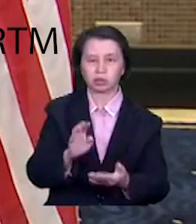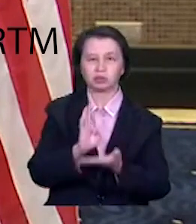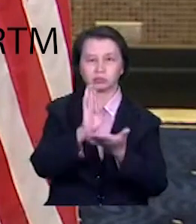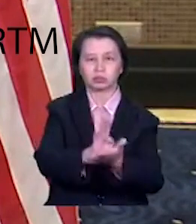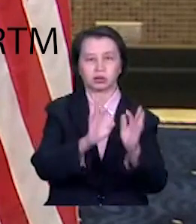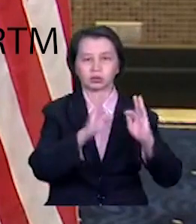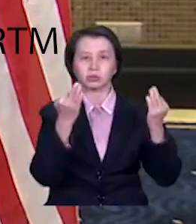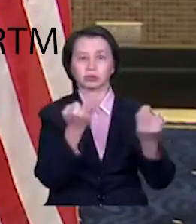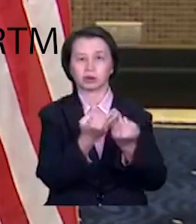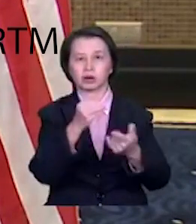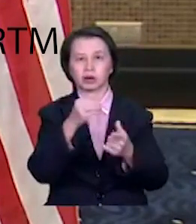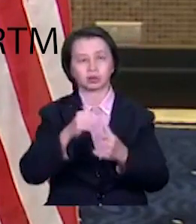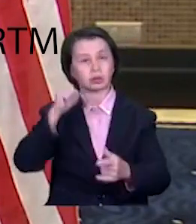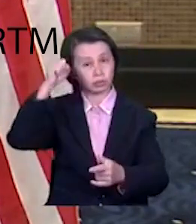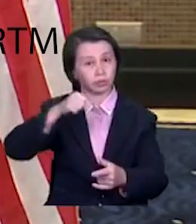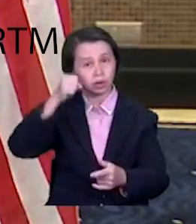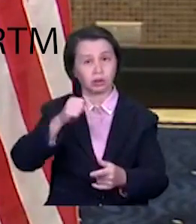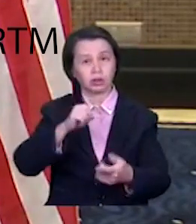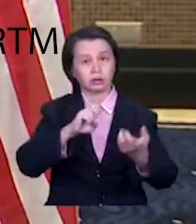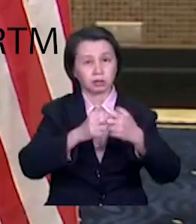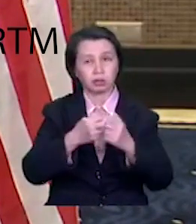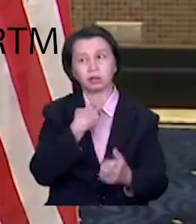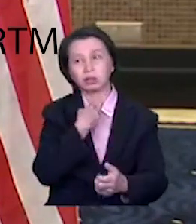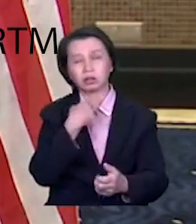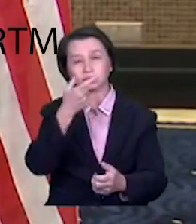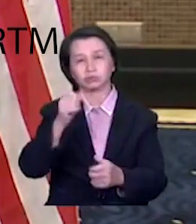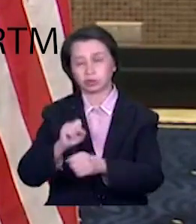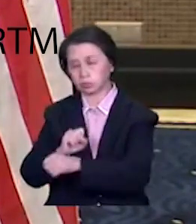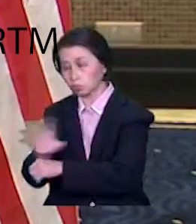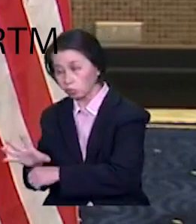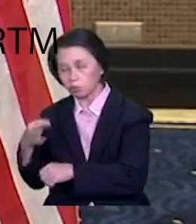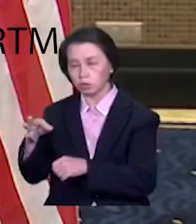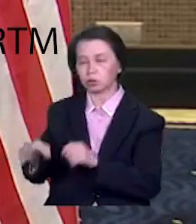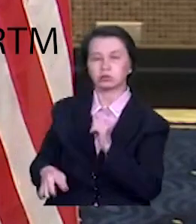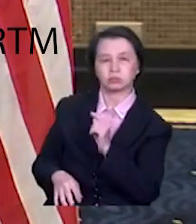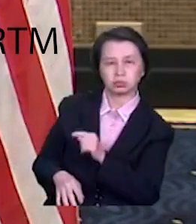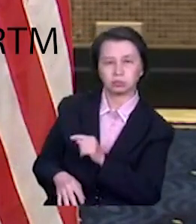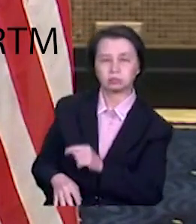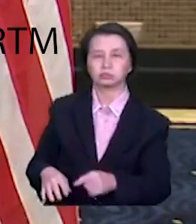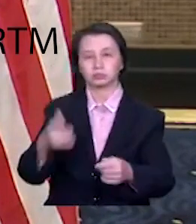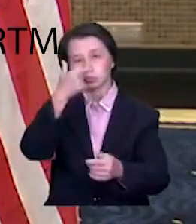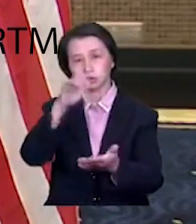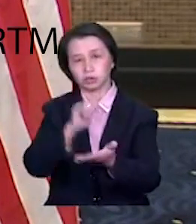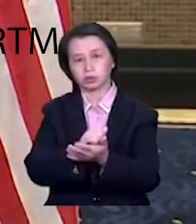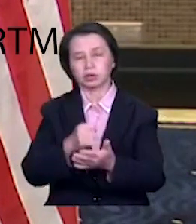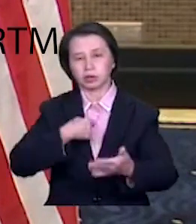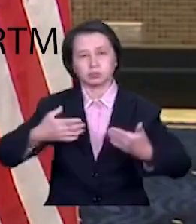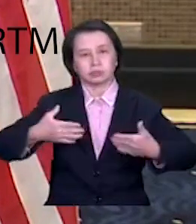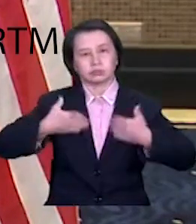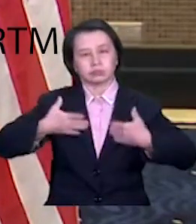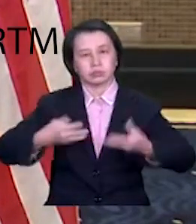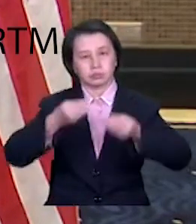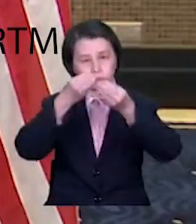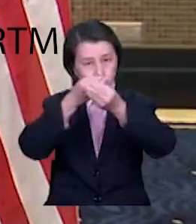keluarga atau saudara mara yang terjejas akibat COVID-19. Oleh itu, sukacita saya